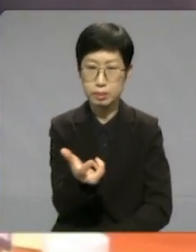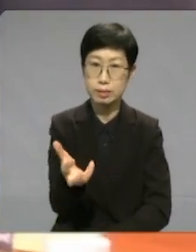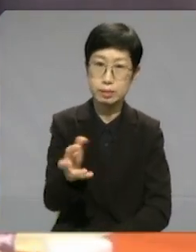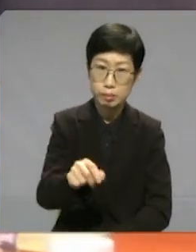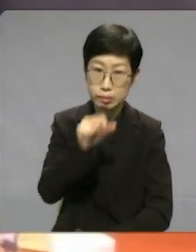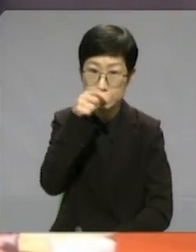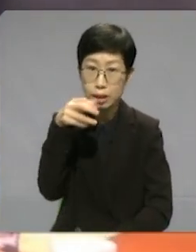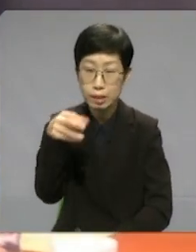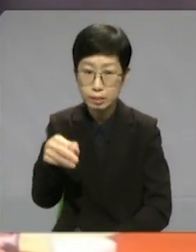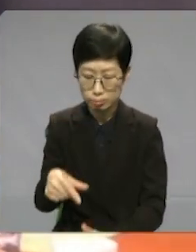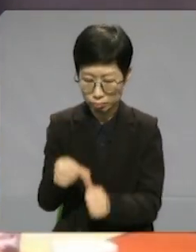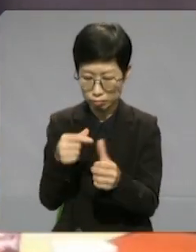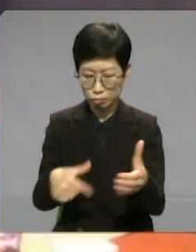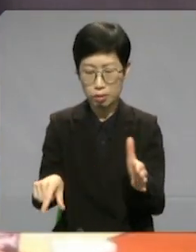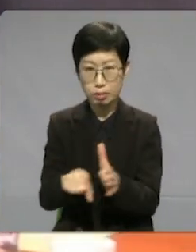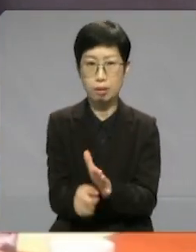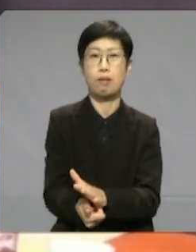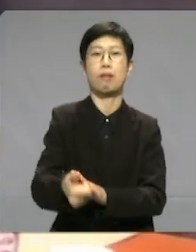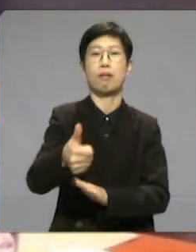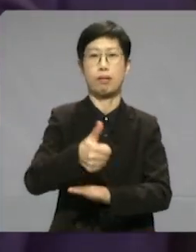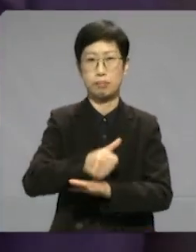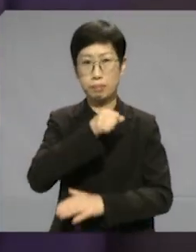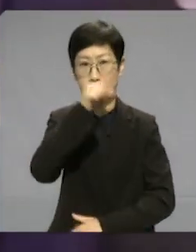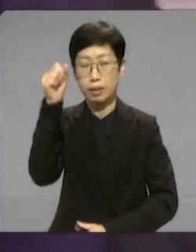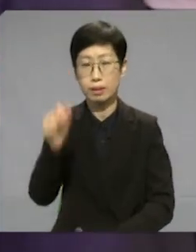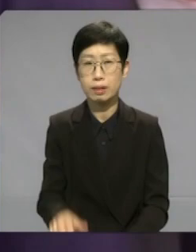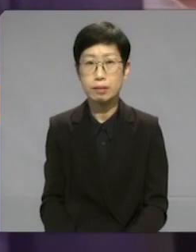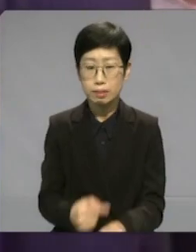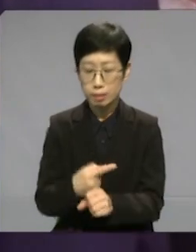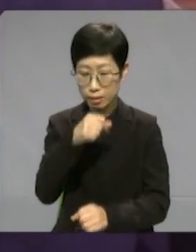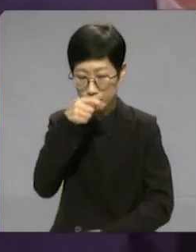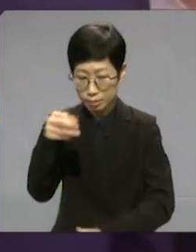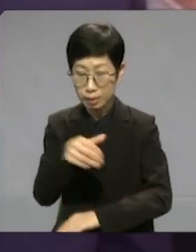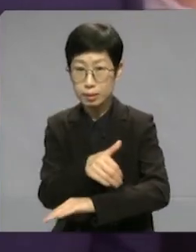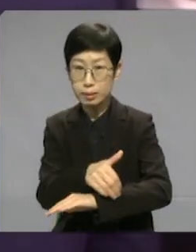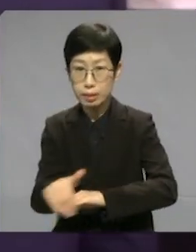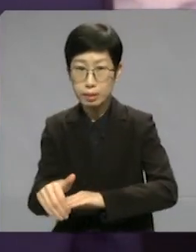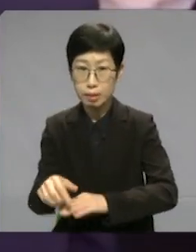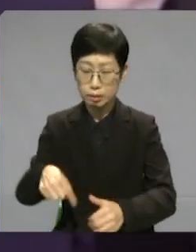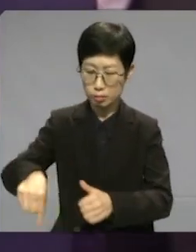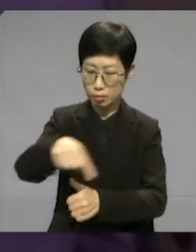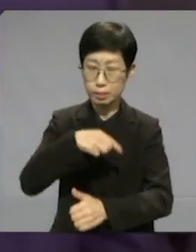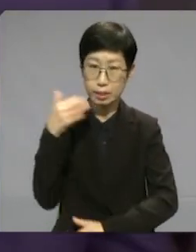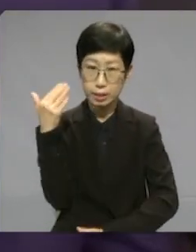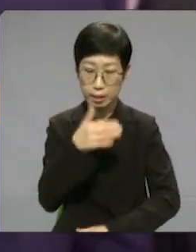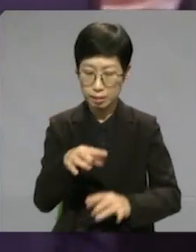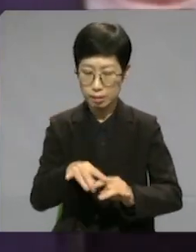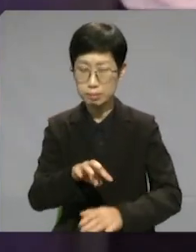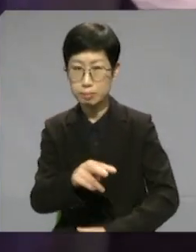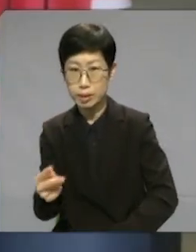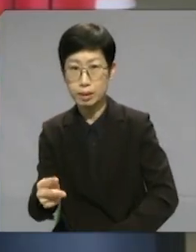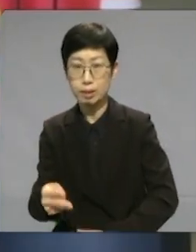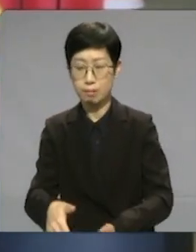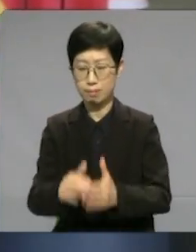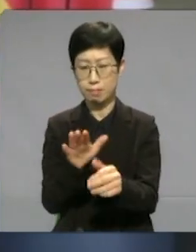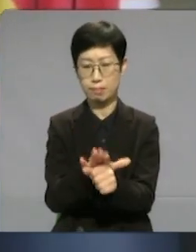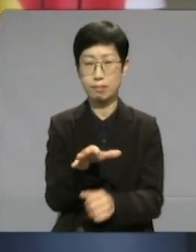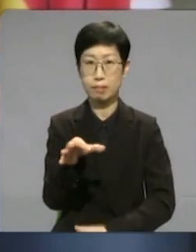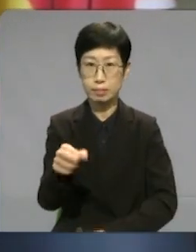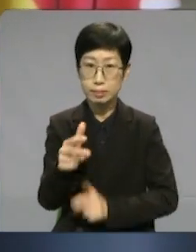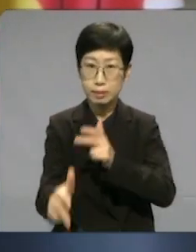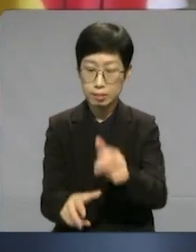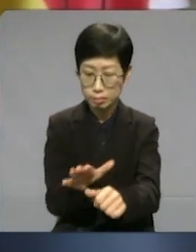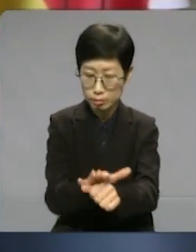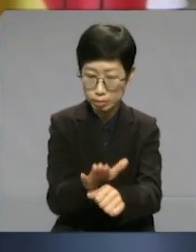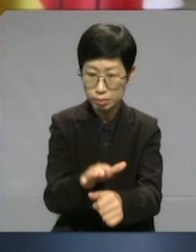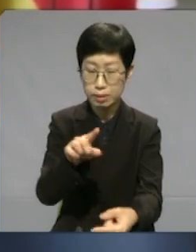예산 공백을 메꾸는데 성공한 겁니다. 내년도 예산안에는 친환경 에너지 전환과 건설 보조금, 산업지원 조치